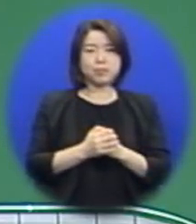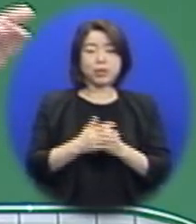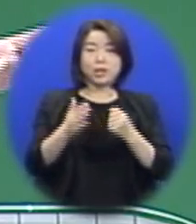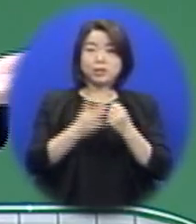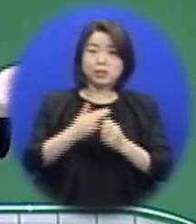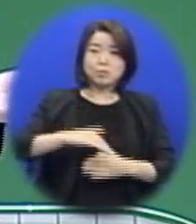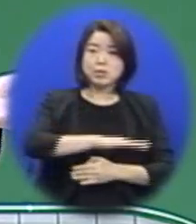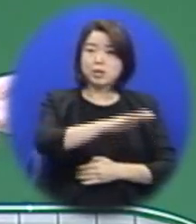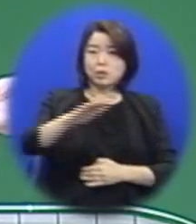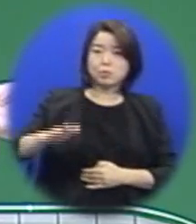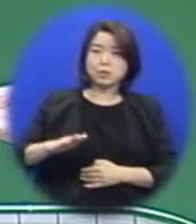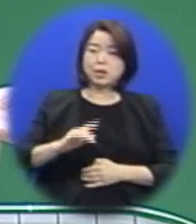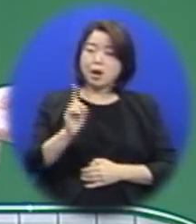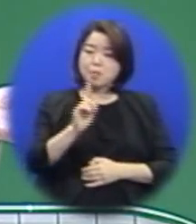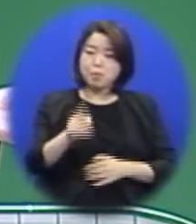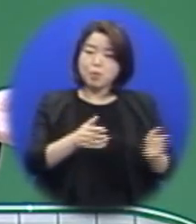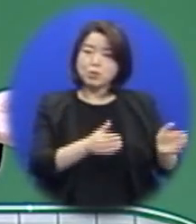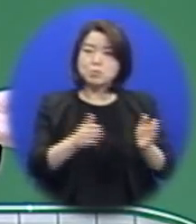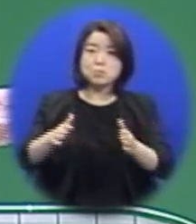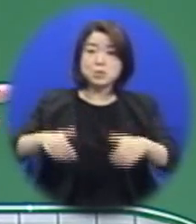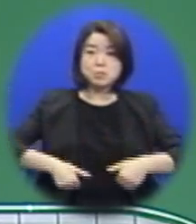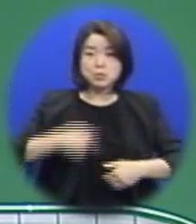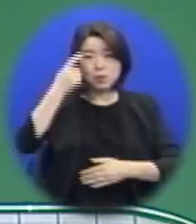그러니까 우리가 지금 뭐 준비해야지요?